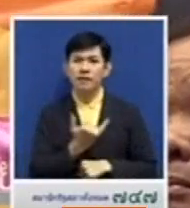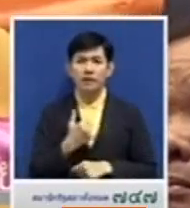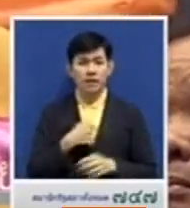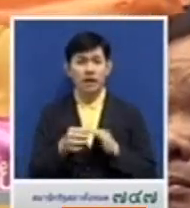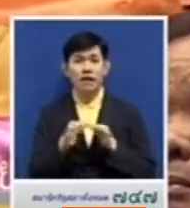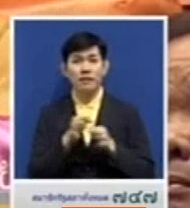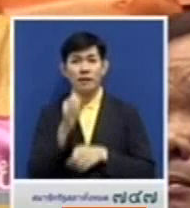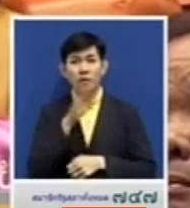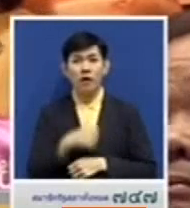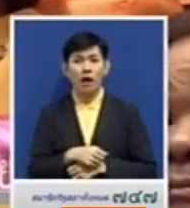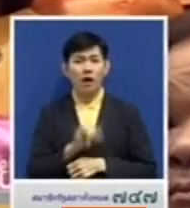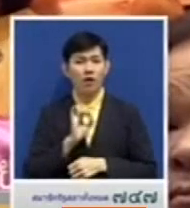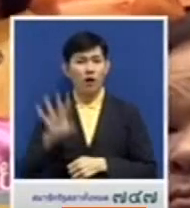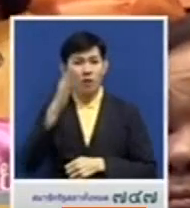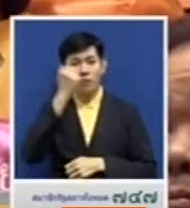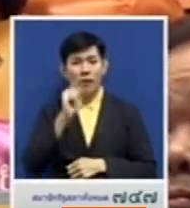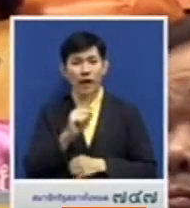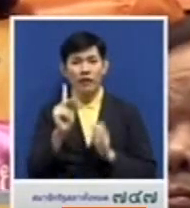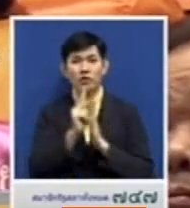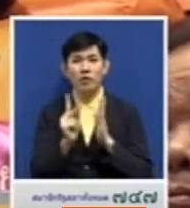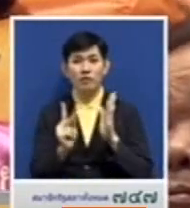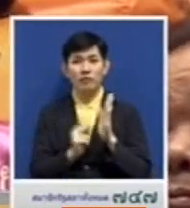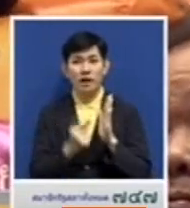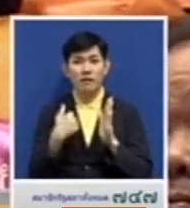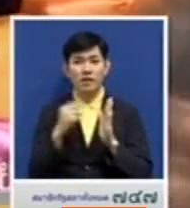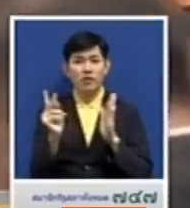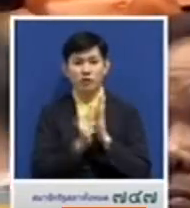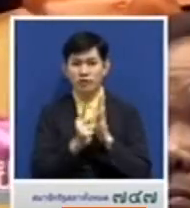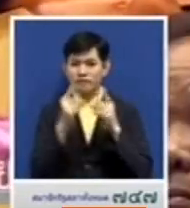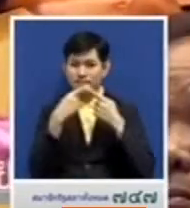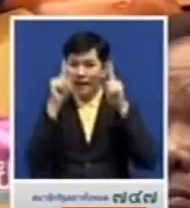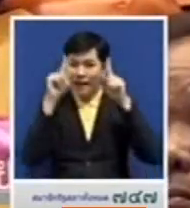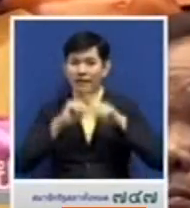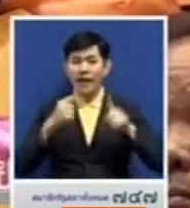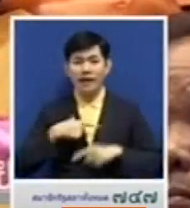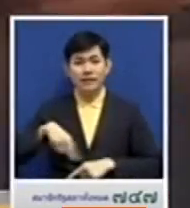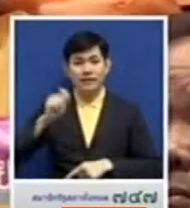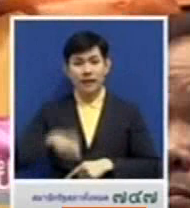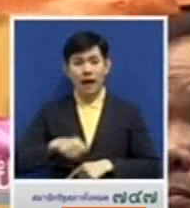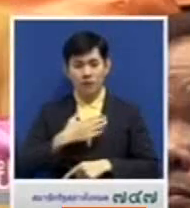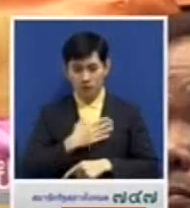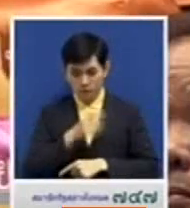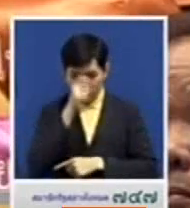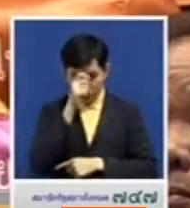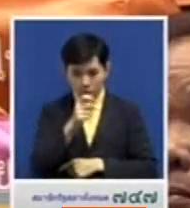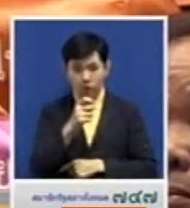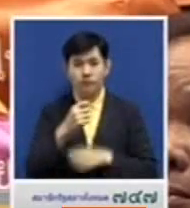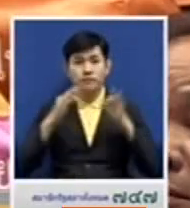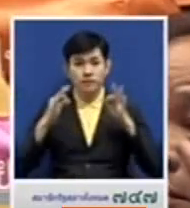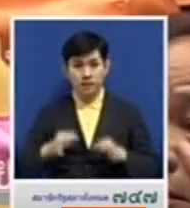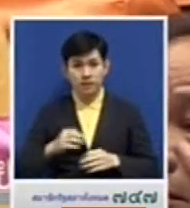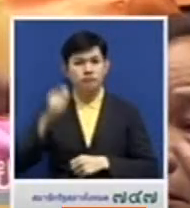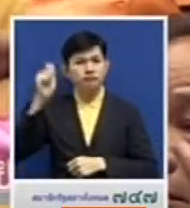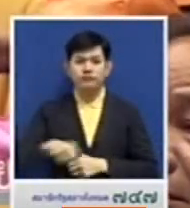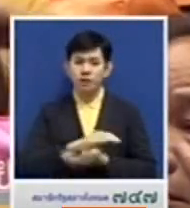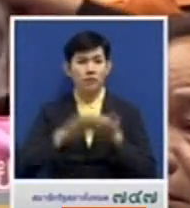บายว่ารอดเพราะกฎหมายอาจจะมีบทมหัศจรรย์อะไรแต่ศาลผมเคารพท่านตัดสินไปแล้วนะครับแต่ไม่ได้